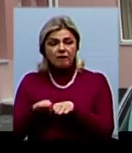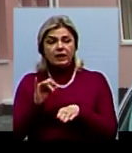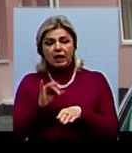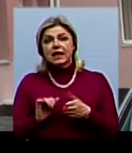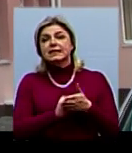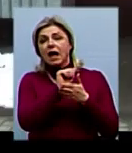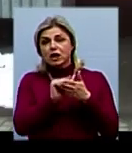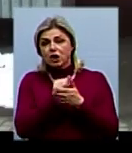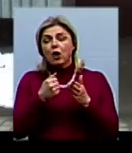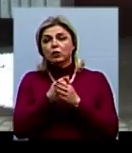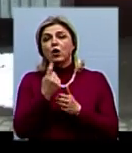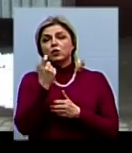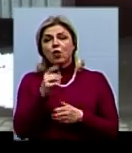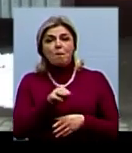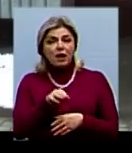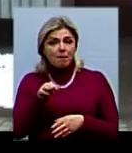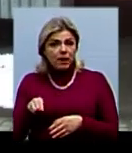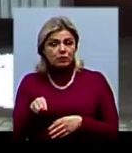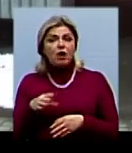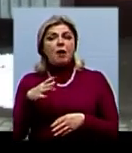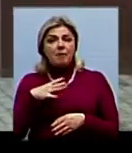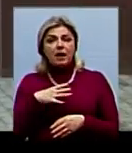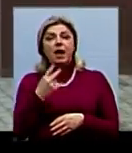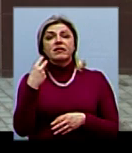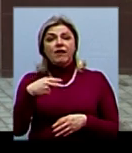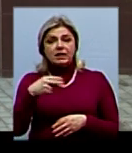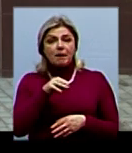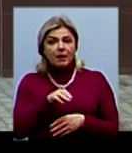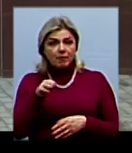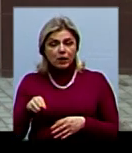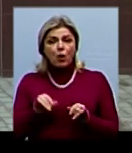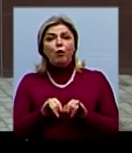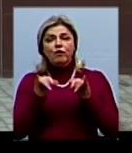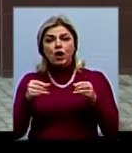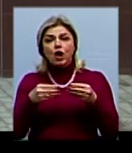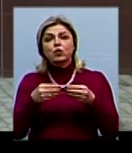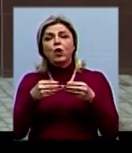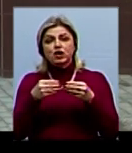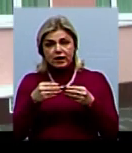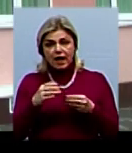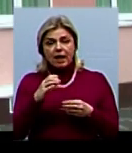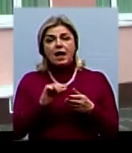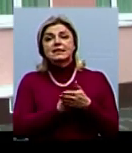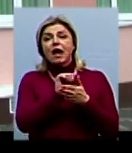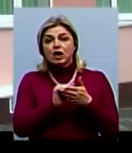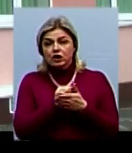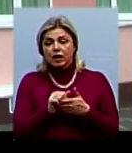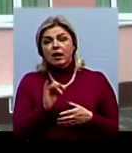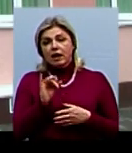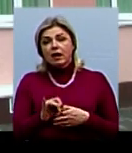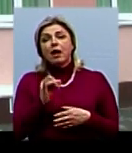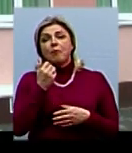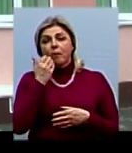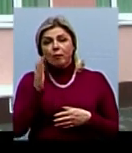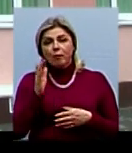100 мм. Было заложено 20 мм. Увеличилась толщина стяжки. Потом при